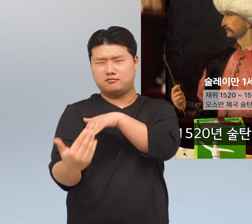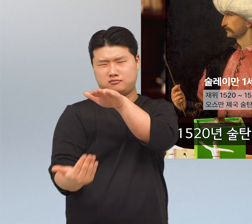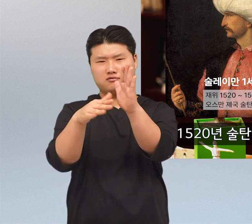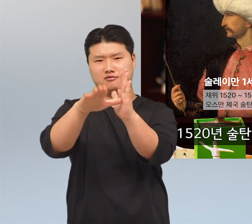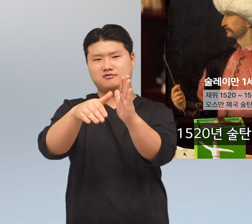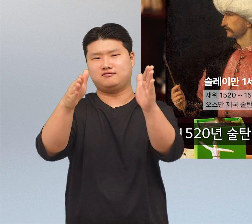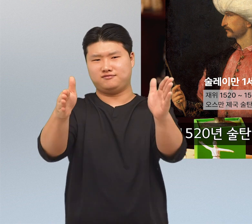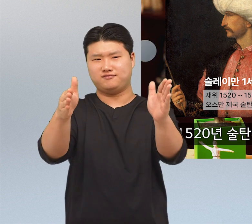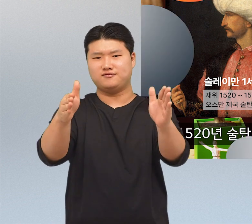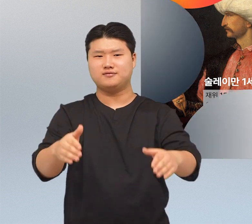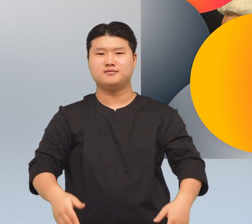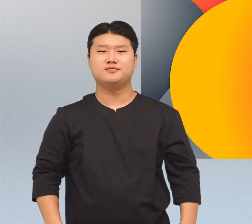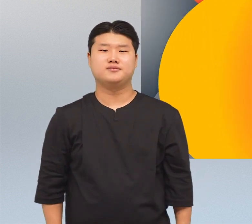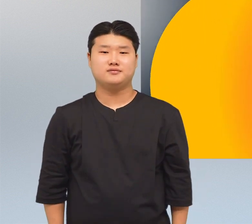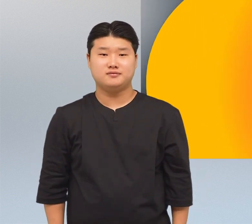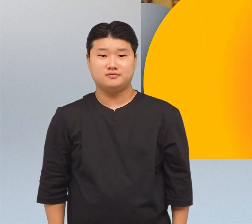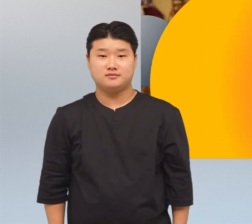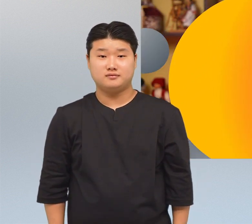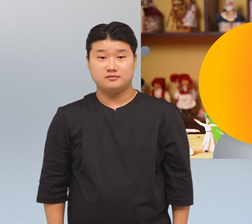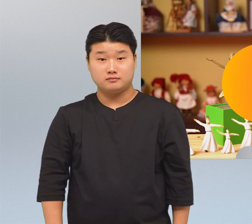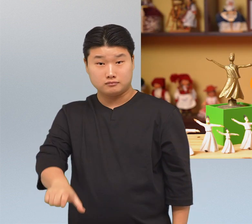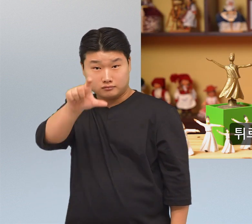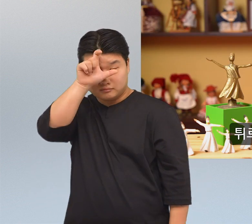황금기를 누렸습니다.